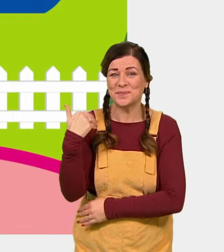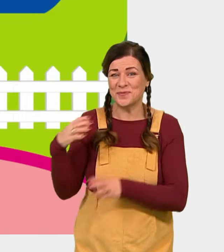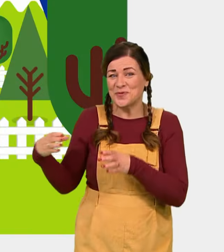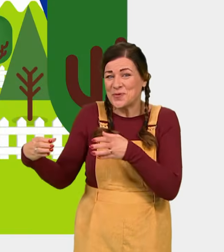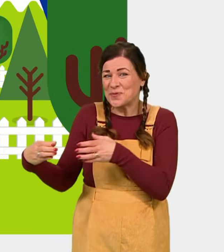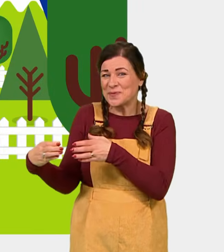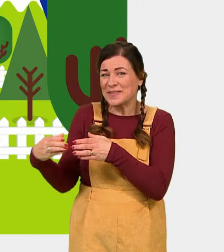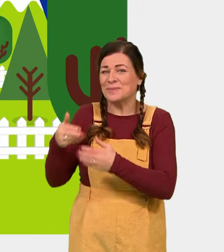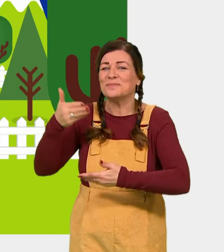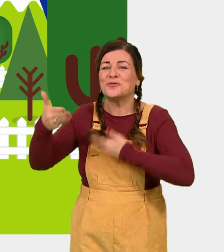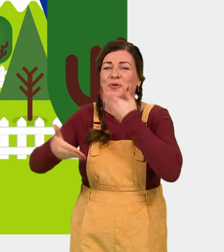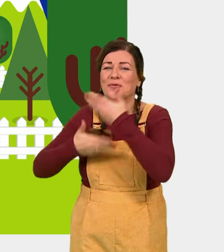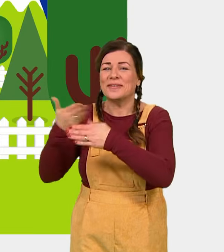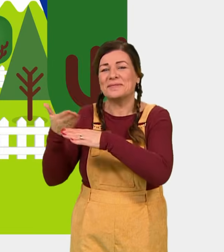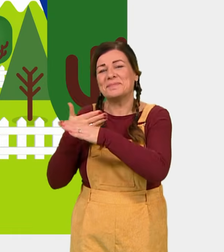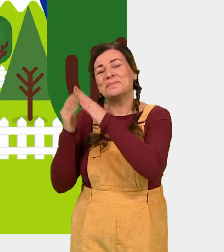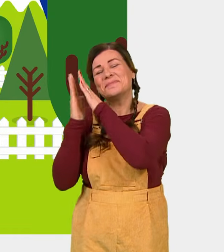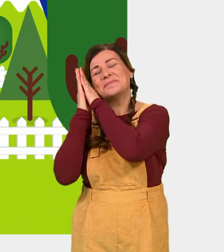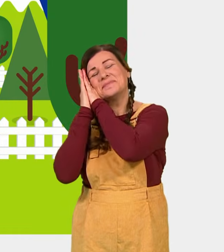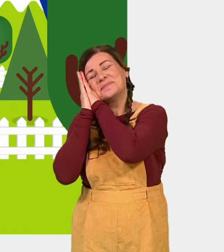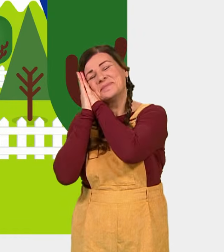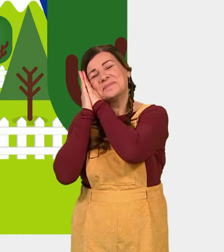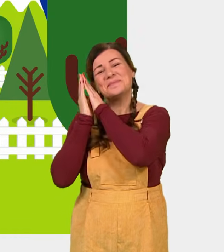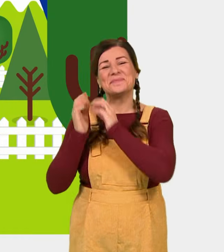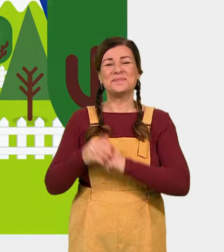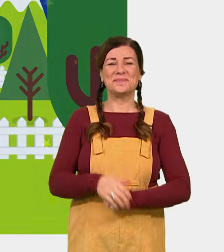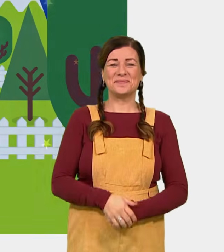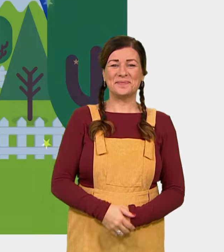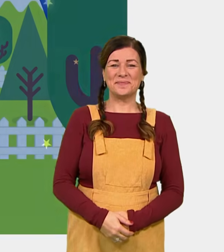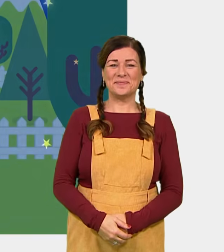criw i glywed stori fach cyn cysgu.